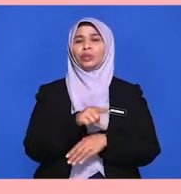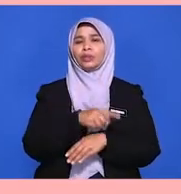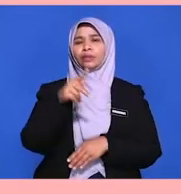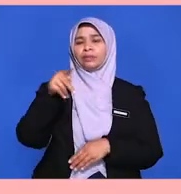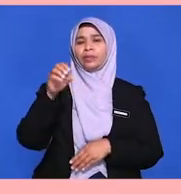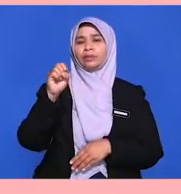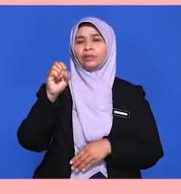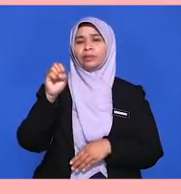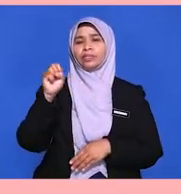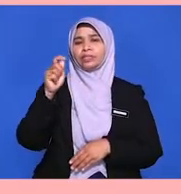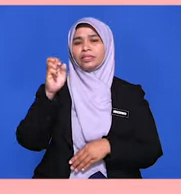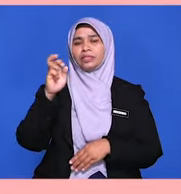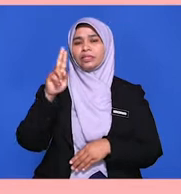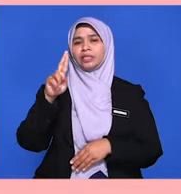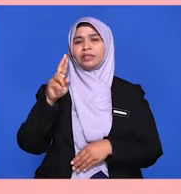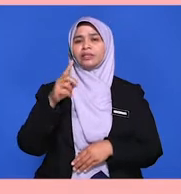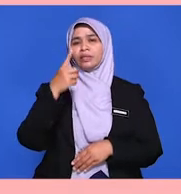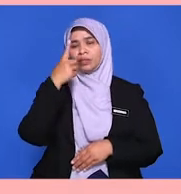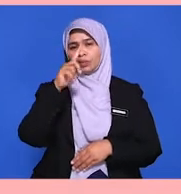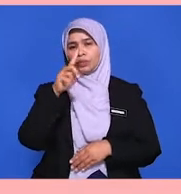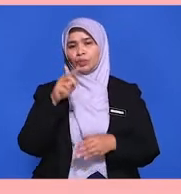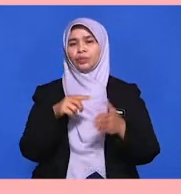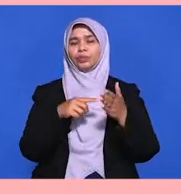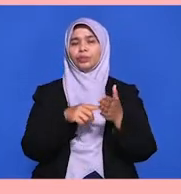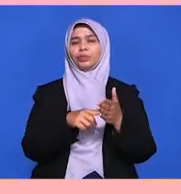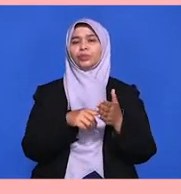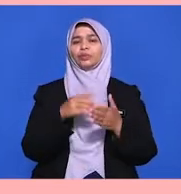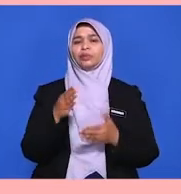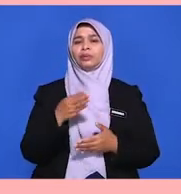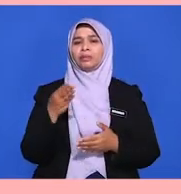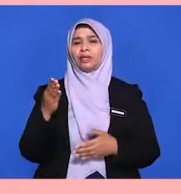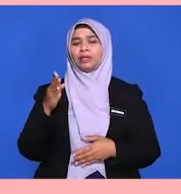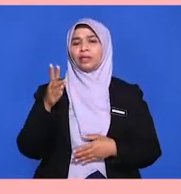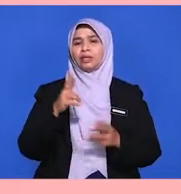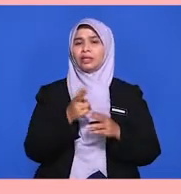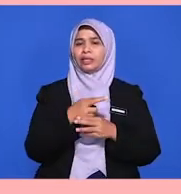poster untuk persembahan produk reka ciptaan.